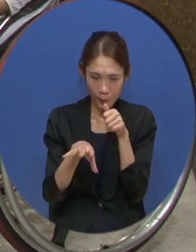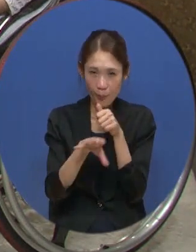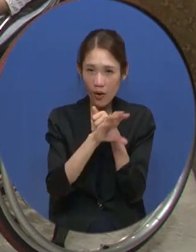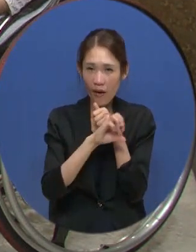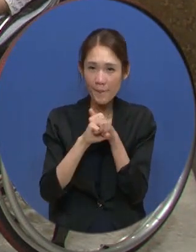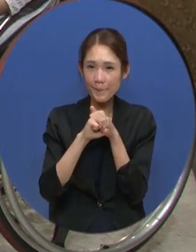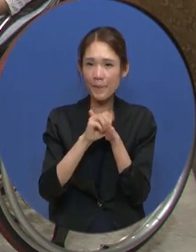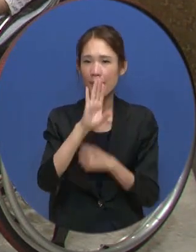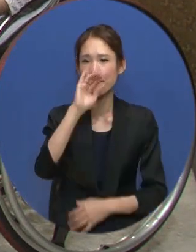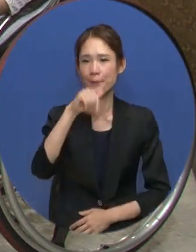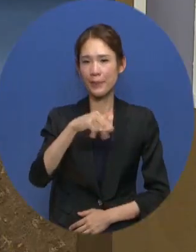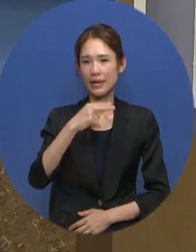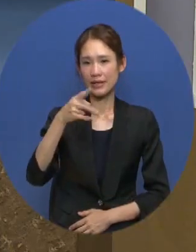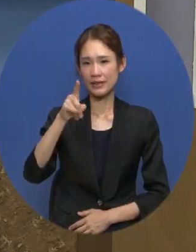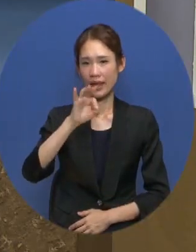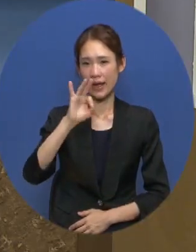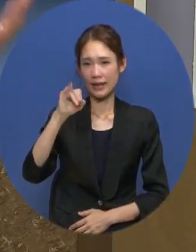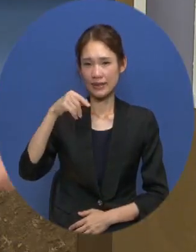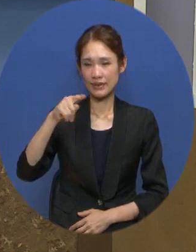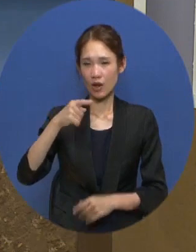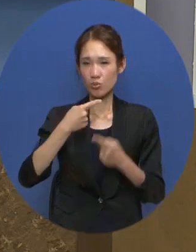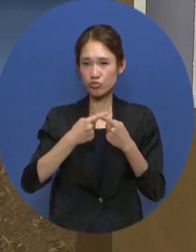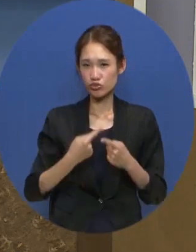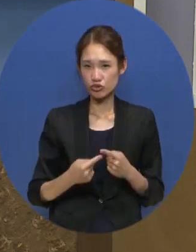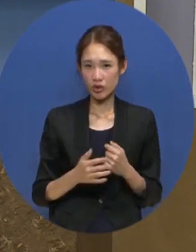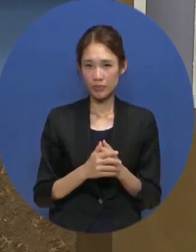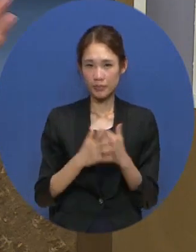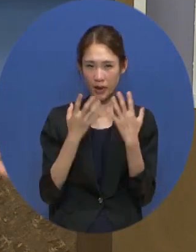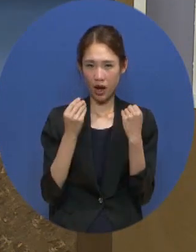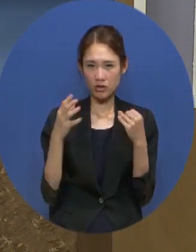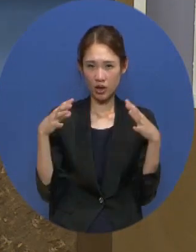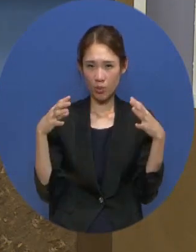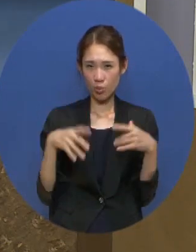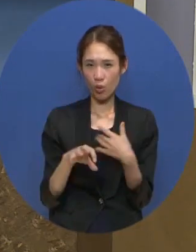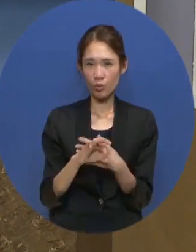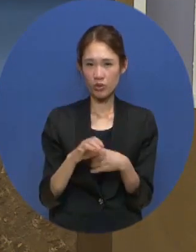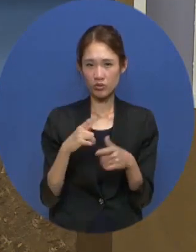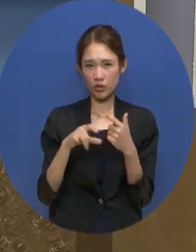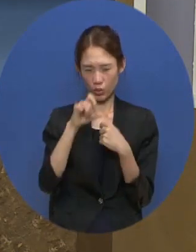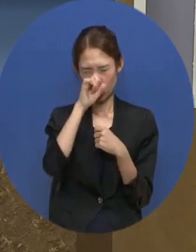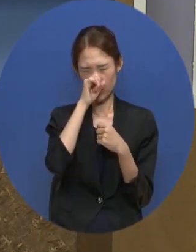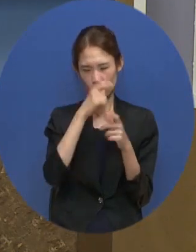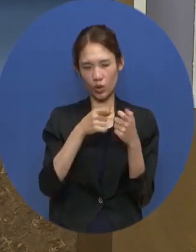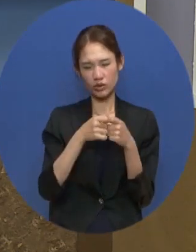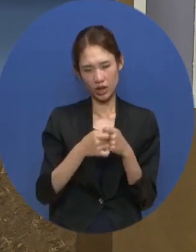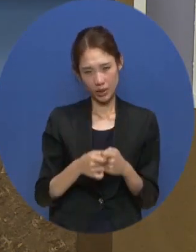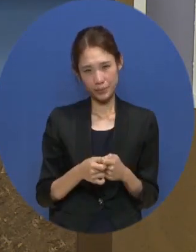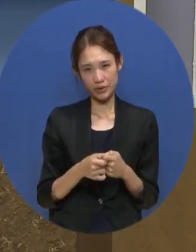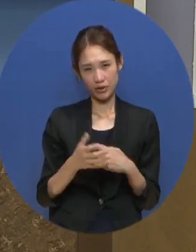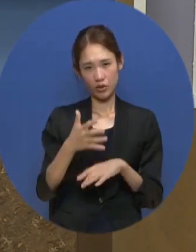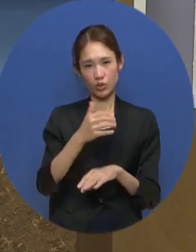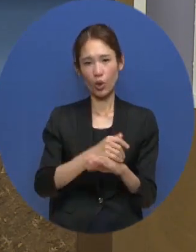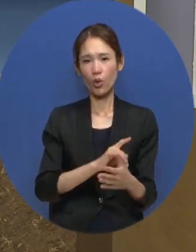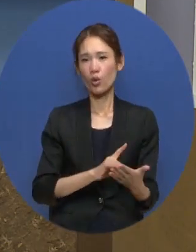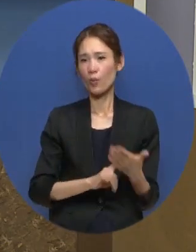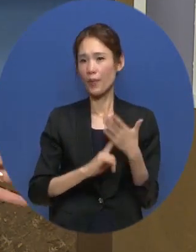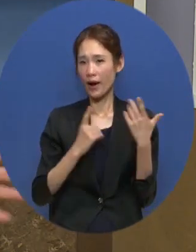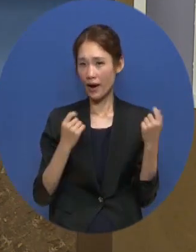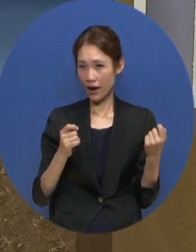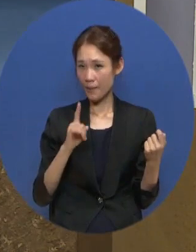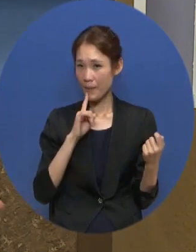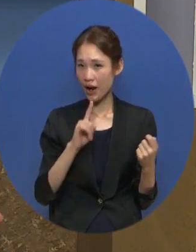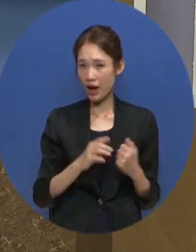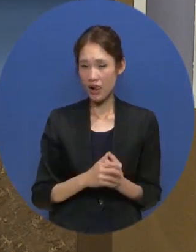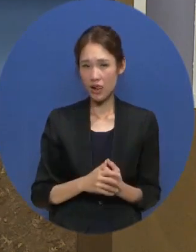빅데이터 분석이라는 말을 많이 하는데 데이터도 이제 많이 모일수록 좀 좋은 그리고 세밀화된 결론을 도출할 수 있는 것처럼